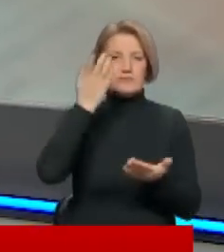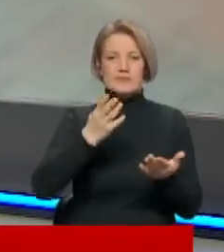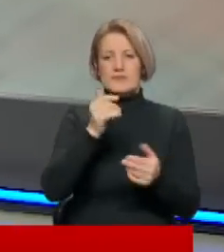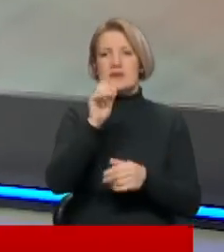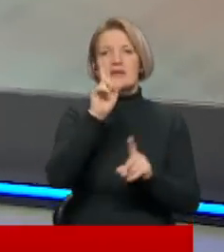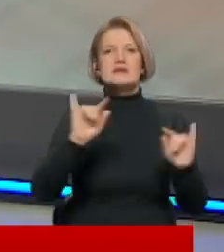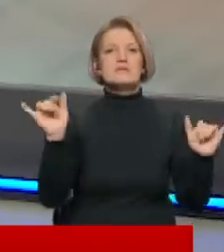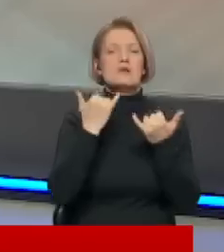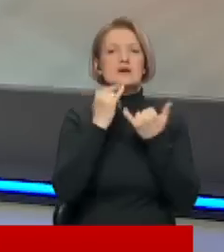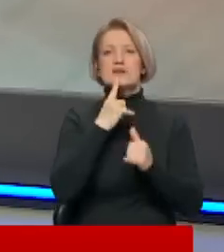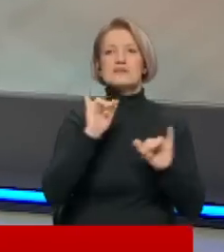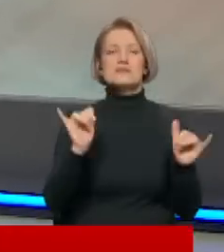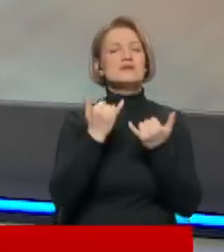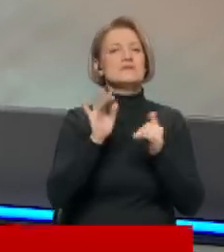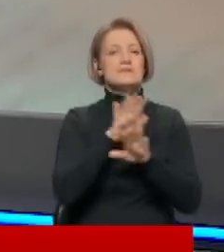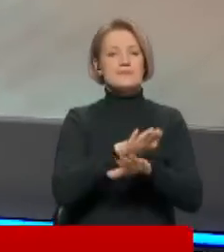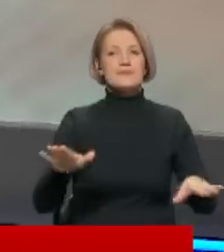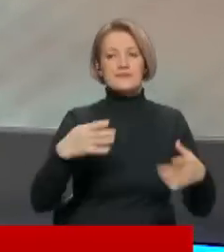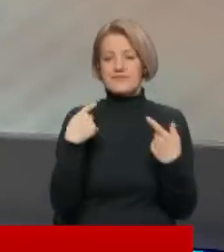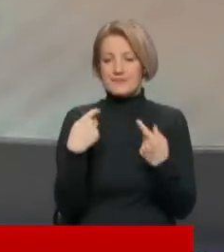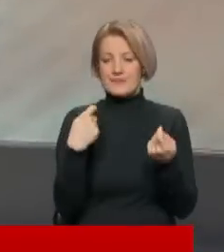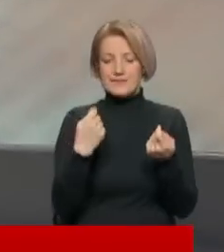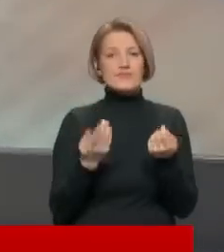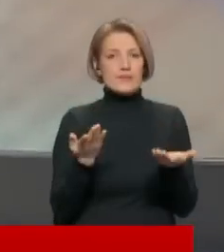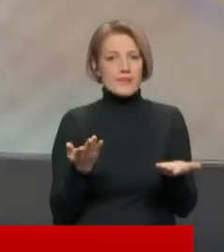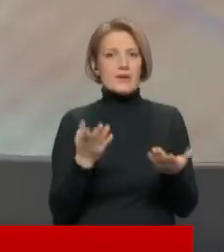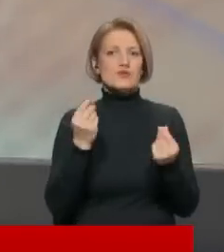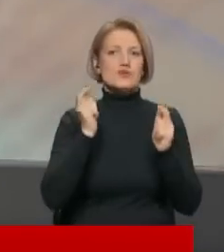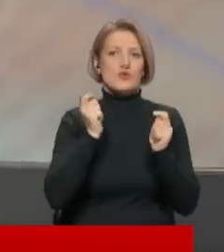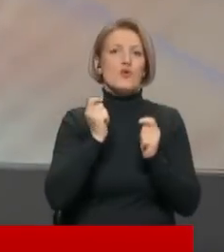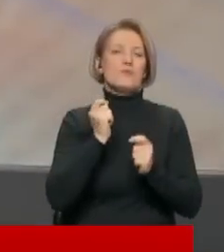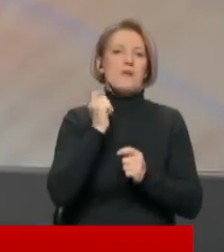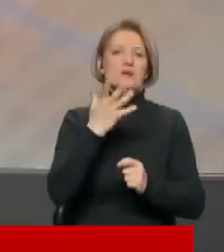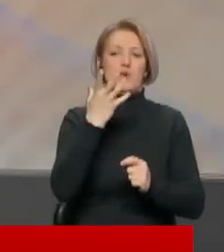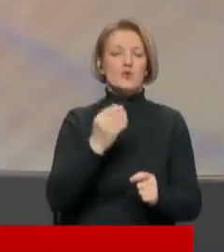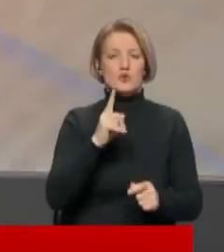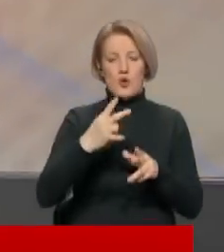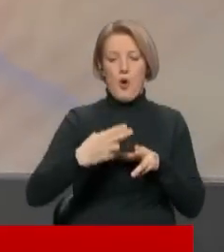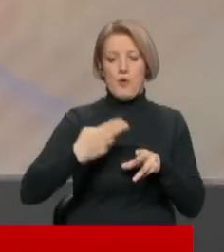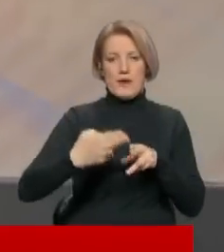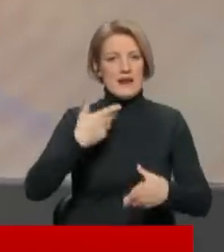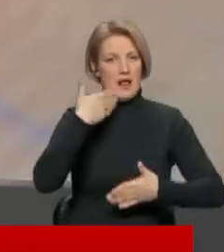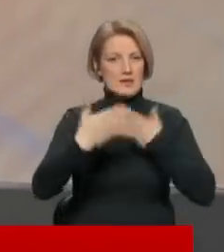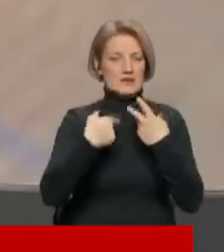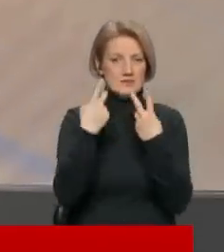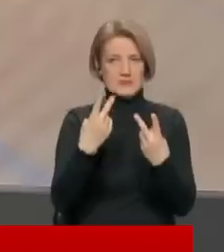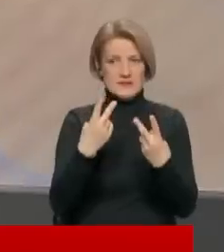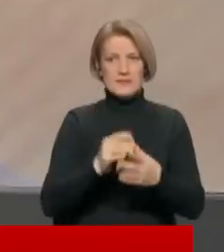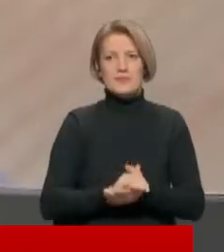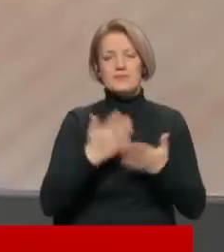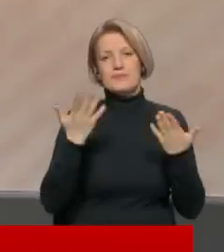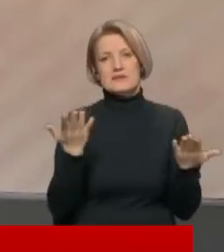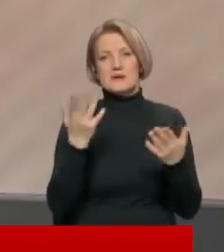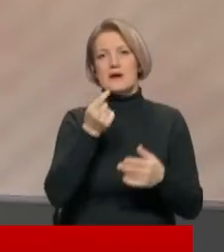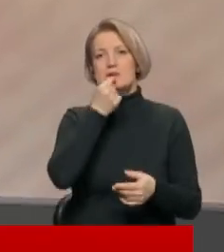sofrasının kurulmasının ne kadar zor ve artık ne kadar daha pahalı olduğunu şöyle bir örnekle anlatayım ben size mesela